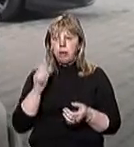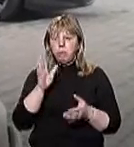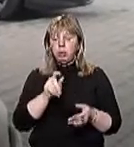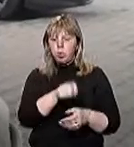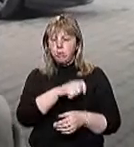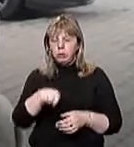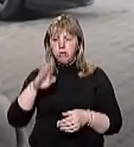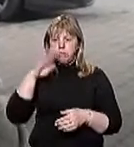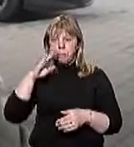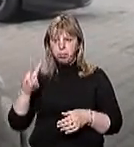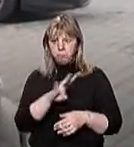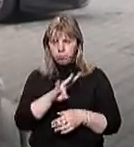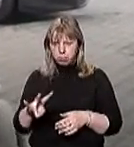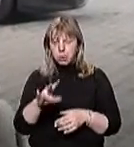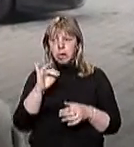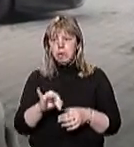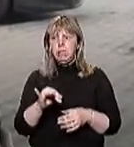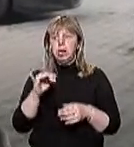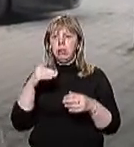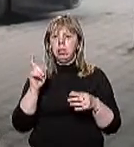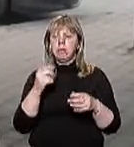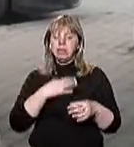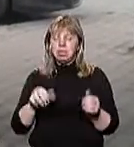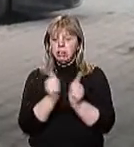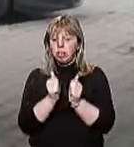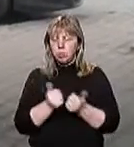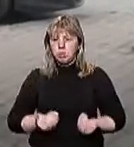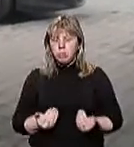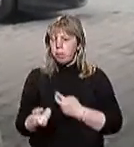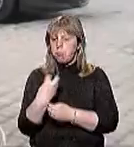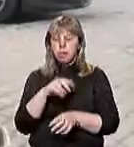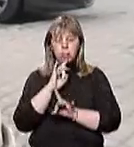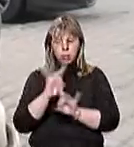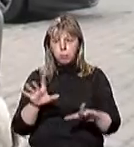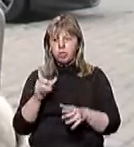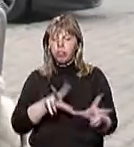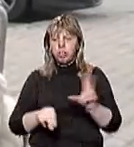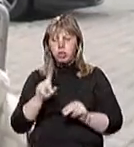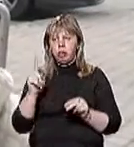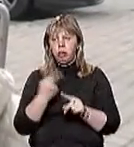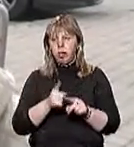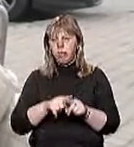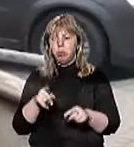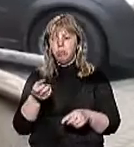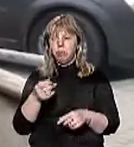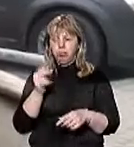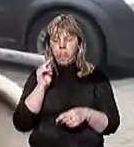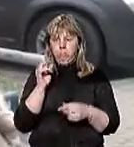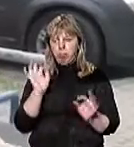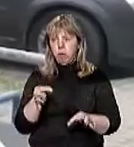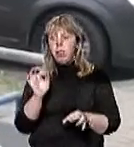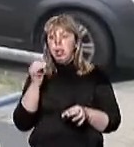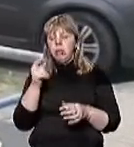освячувати священою водою. І навіть син, який живе поруч, до мене не прийде, тому що рахує, що це неправильно. Краще